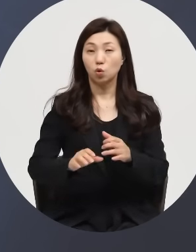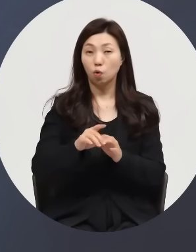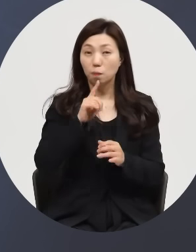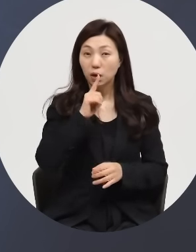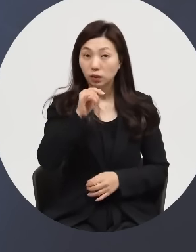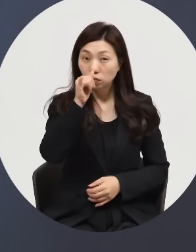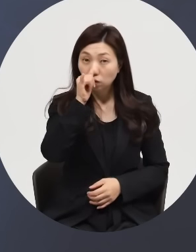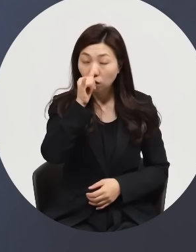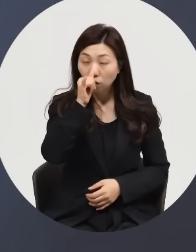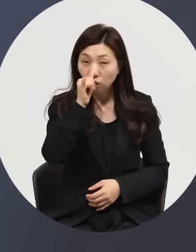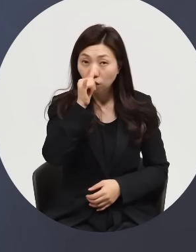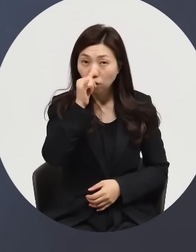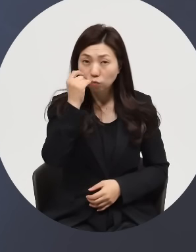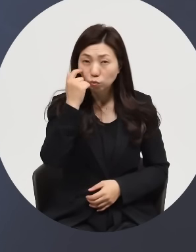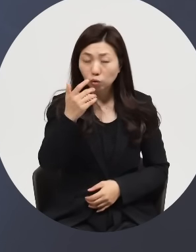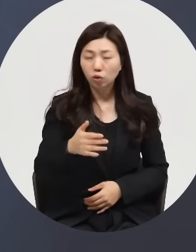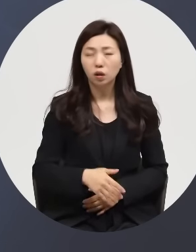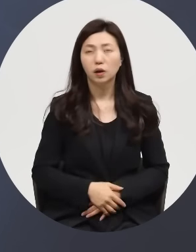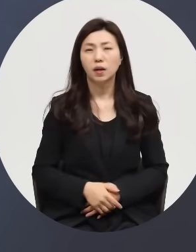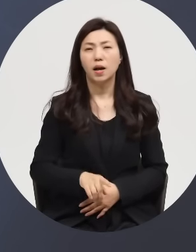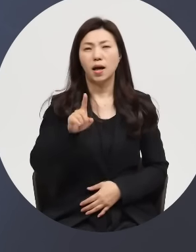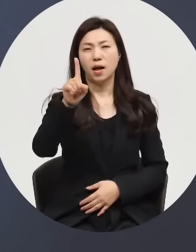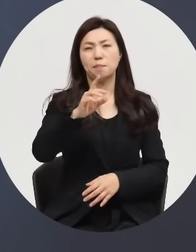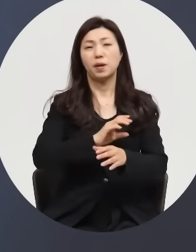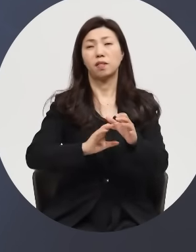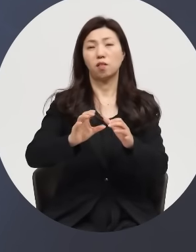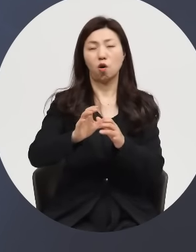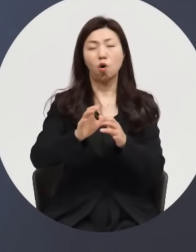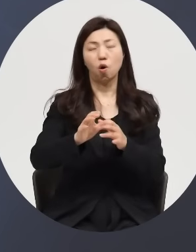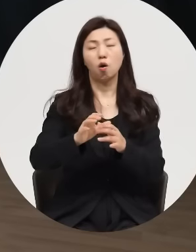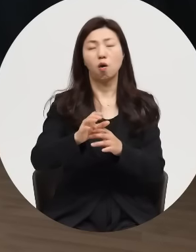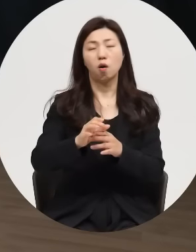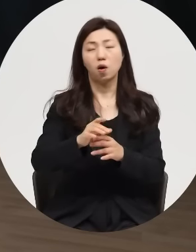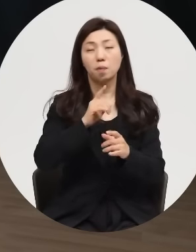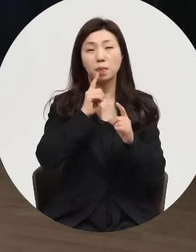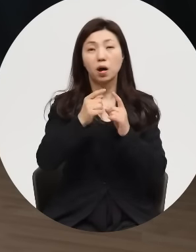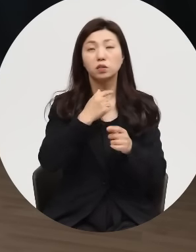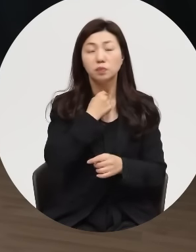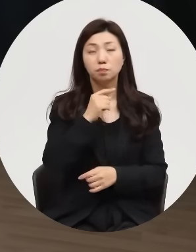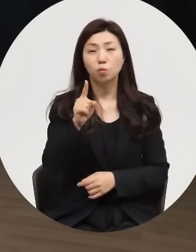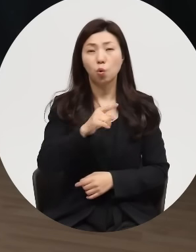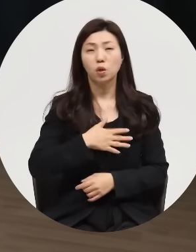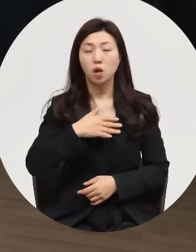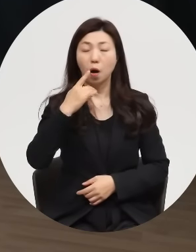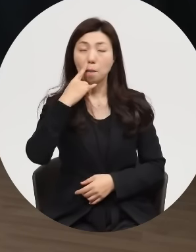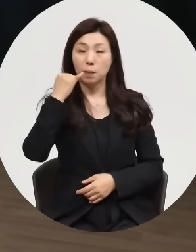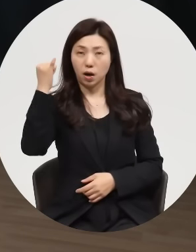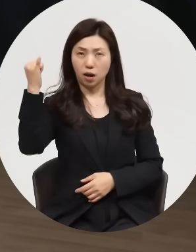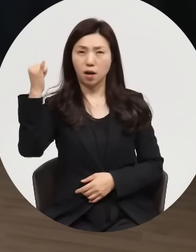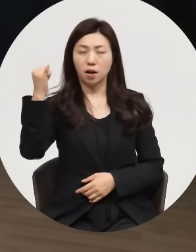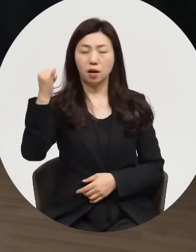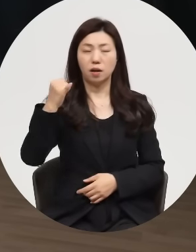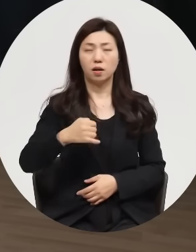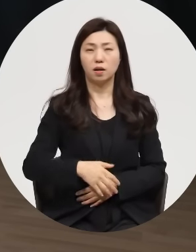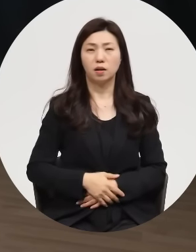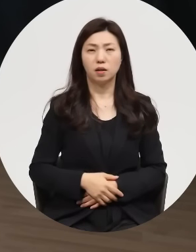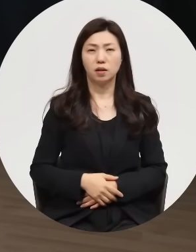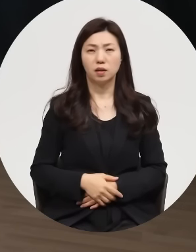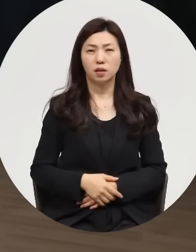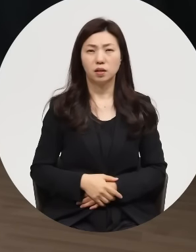더 할 얘기 있어요? 하나만 더 얘기를 하자면 저희 어머니가